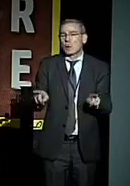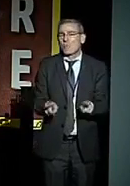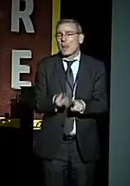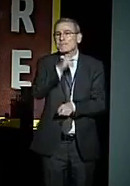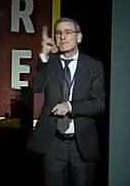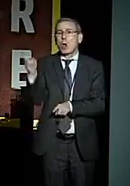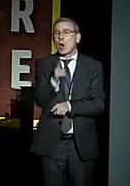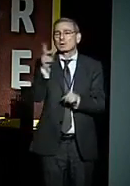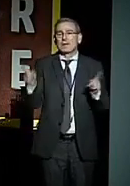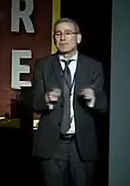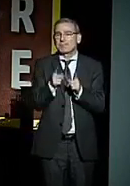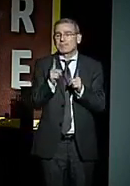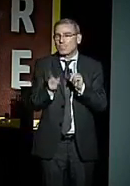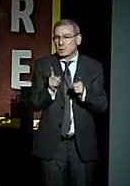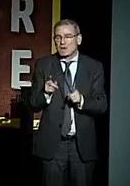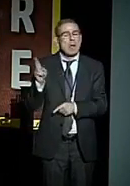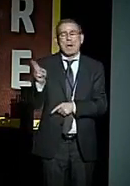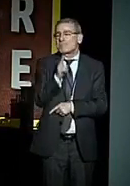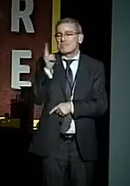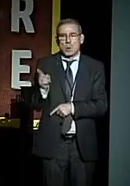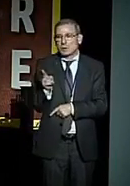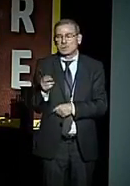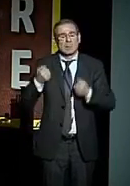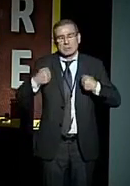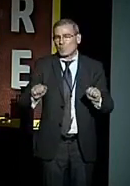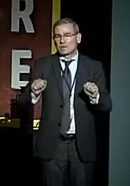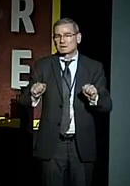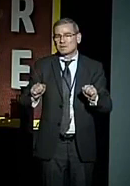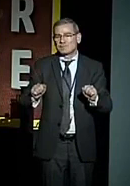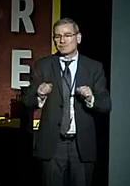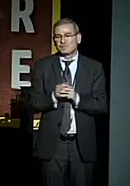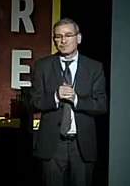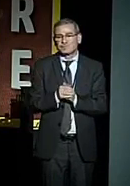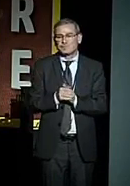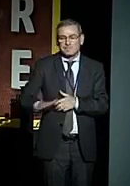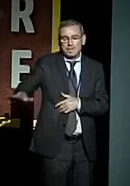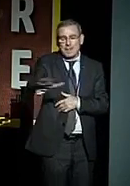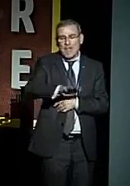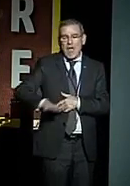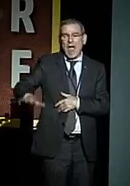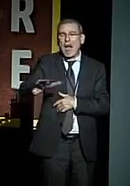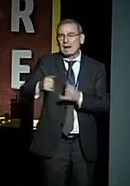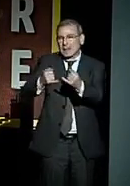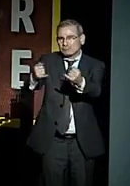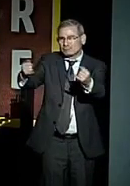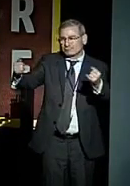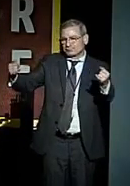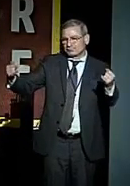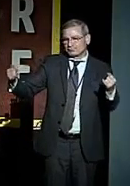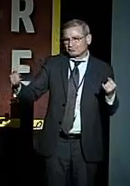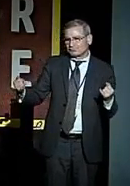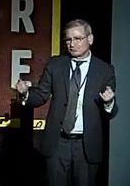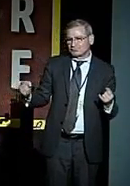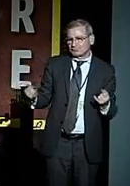della democrazia. Ecco, su questo le aree cosiddette marginalizzate, le aree